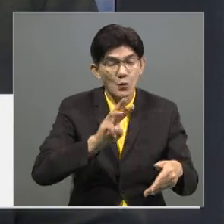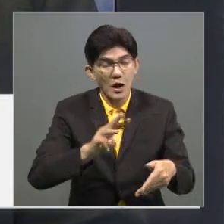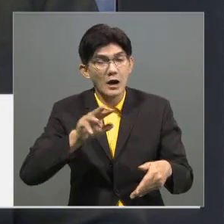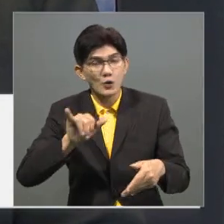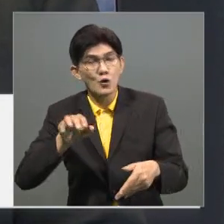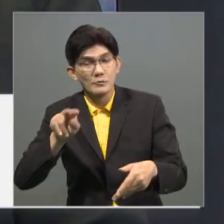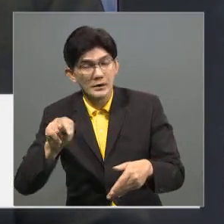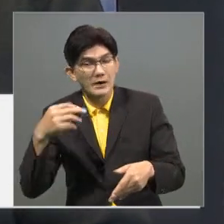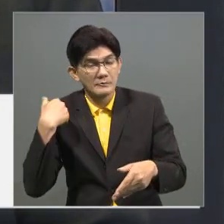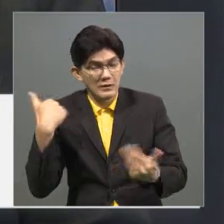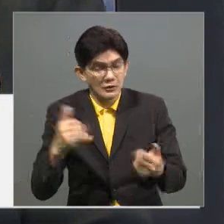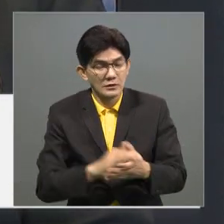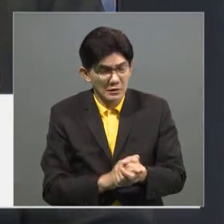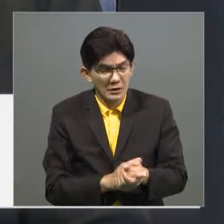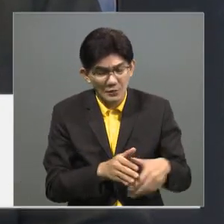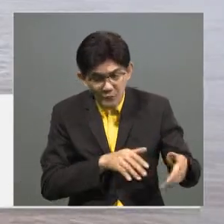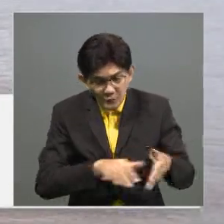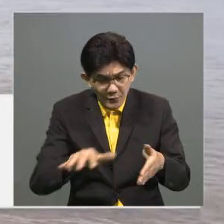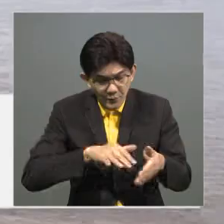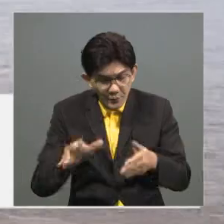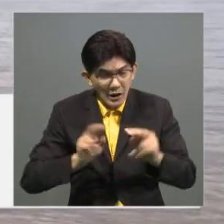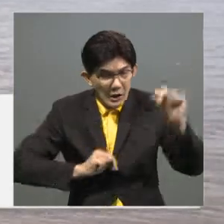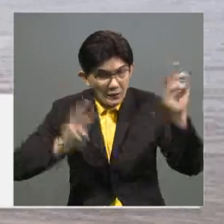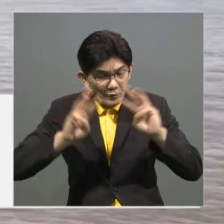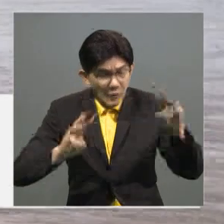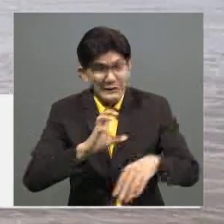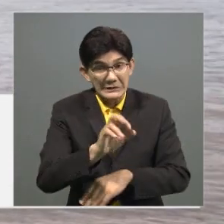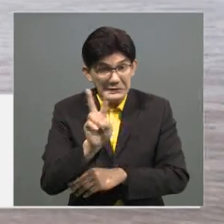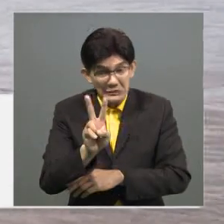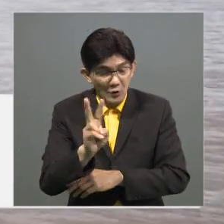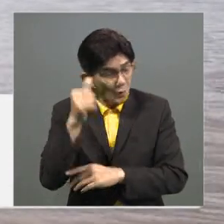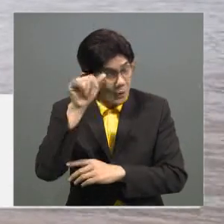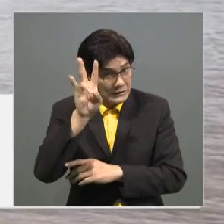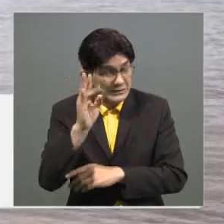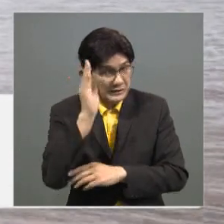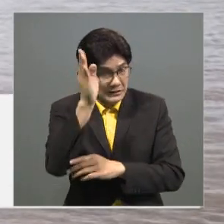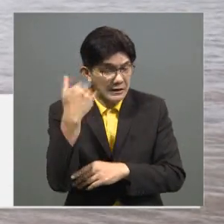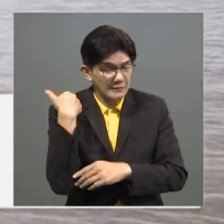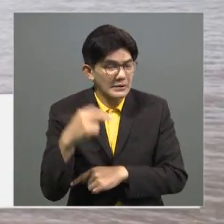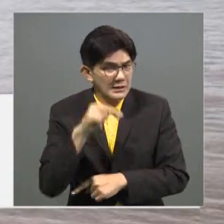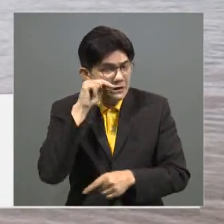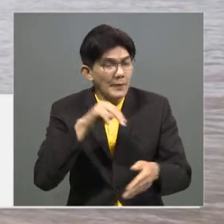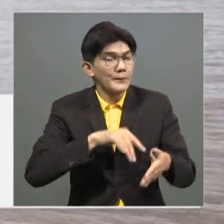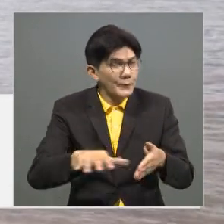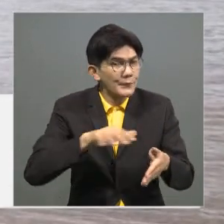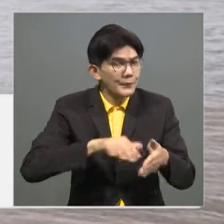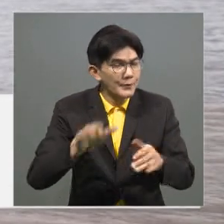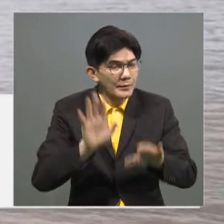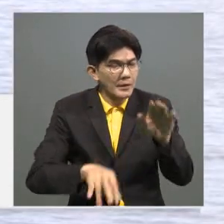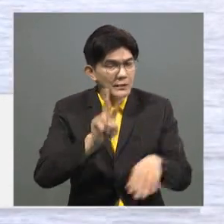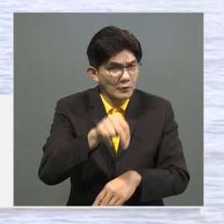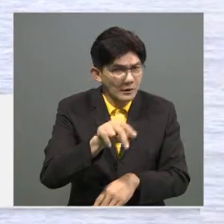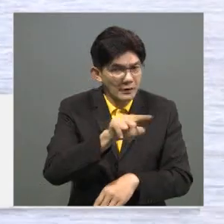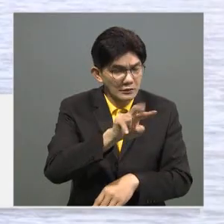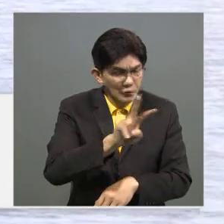านสถานีวัดน้ำซีสองที่จังหวัดนครสวรรค์ในช่วง 1-7 วันข้างหน้าจะมีปริมาณน้ำไหลผ่านประมาณ 2,200